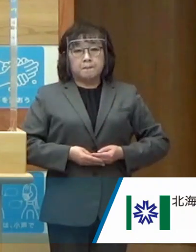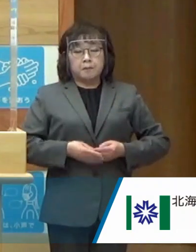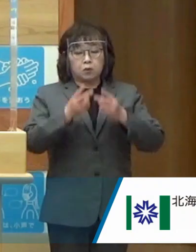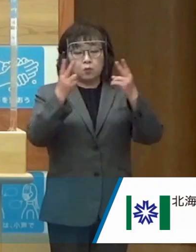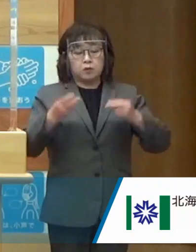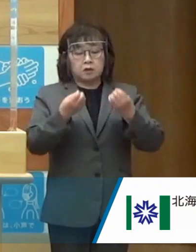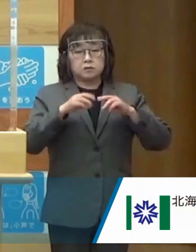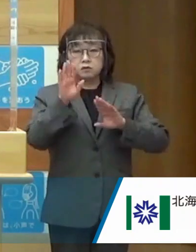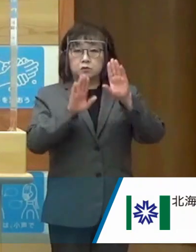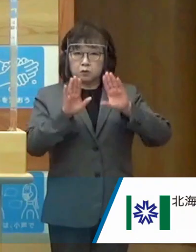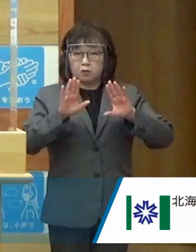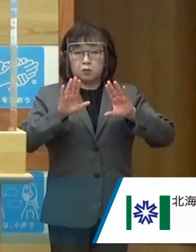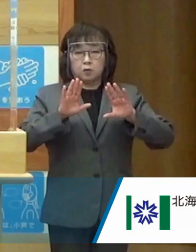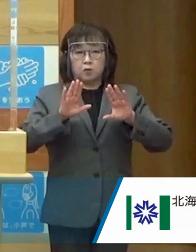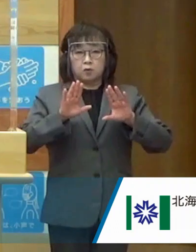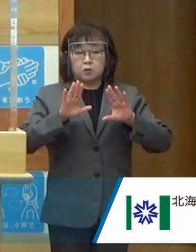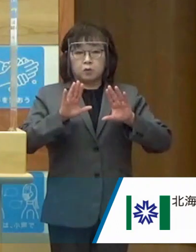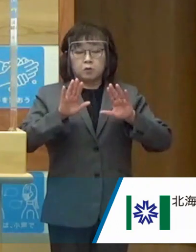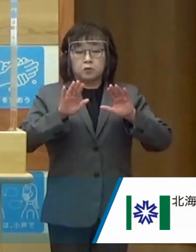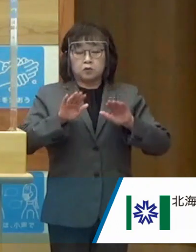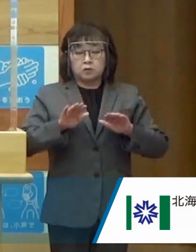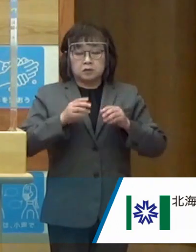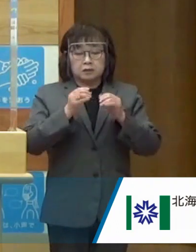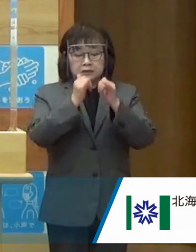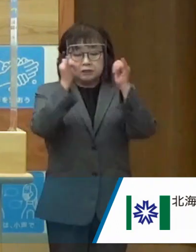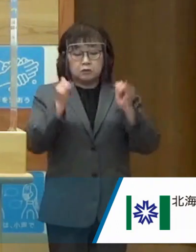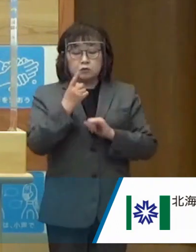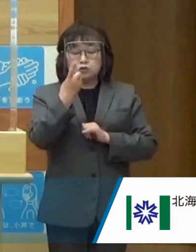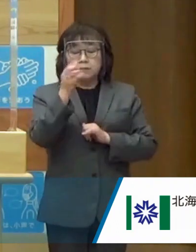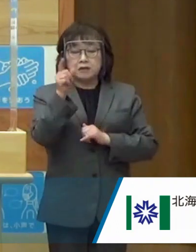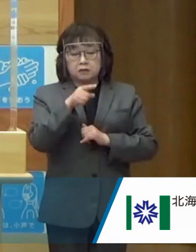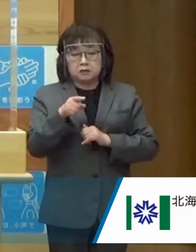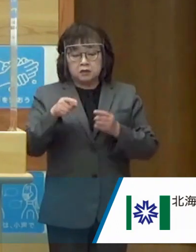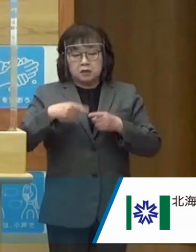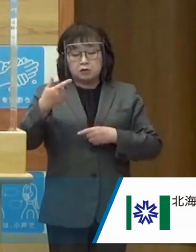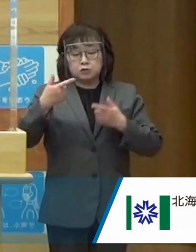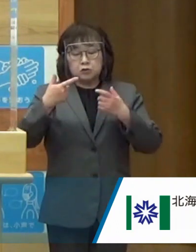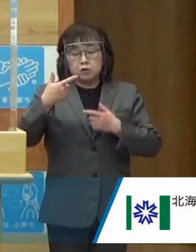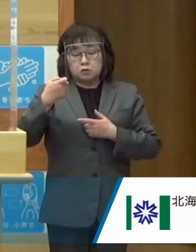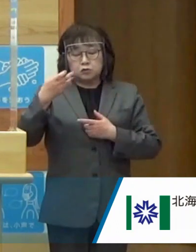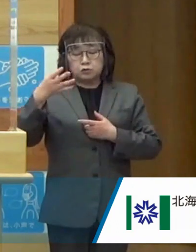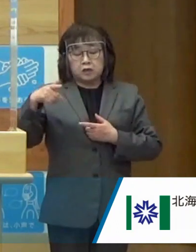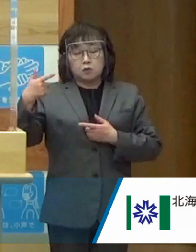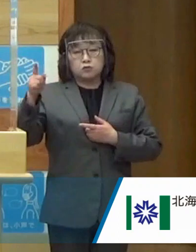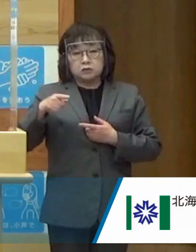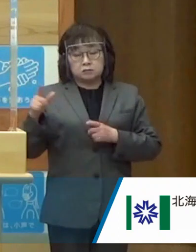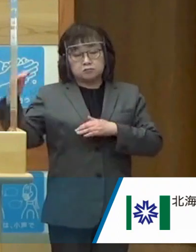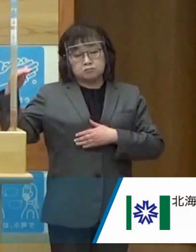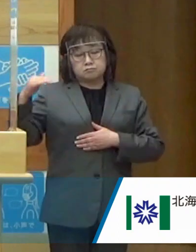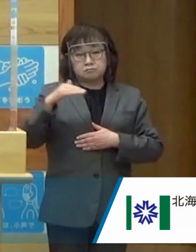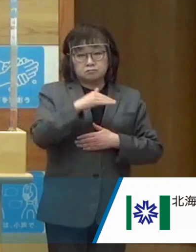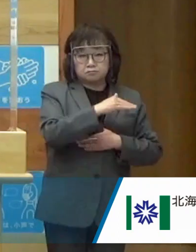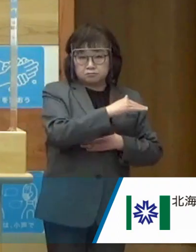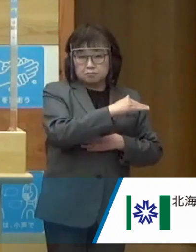道内の感染状況でありますが、人口10万人あたりでは 164.6 人と減少傾向